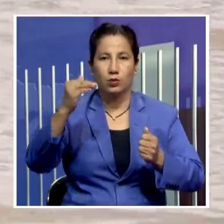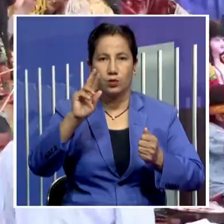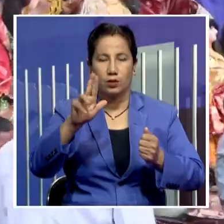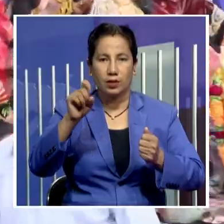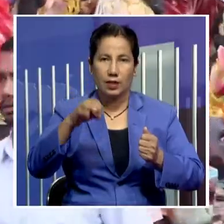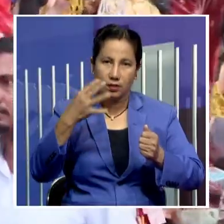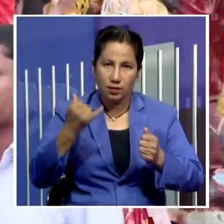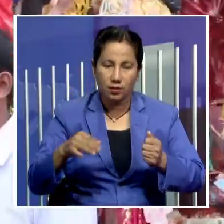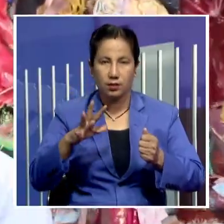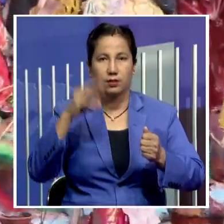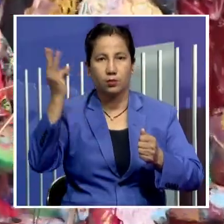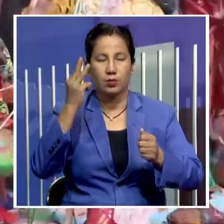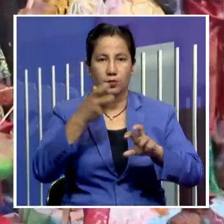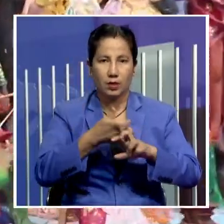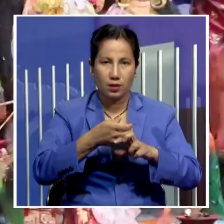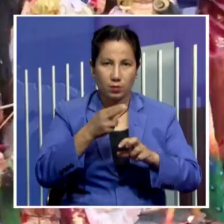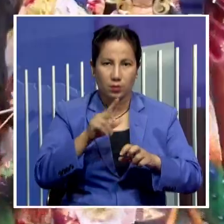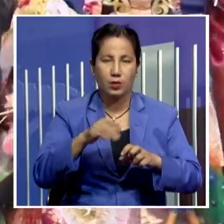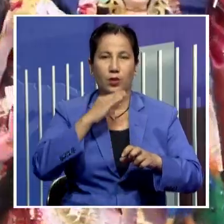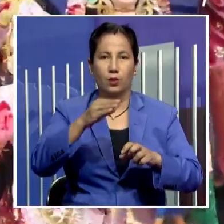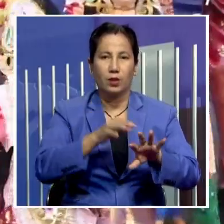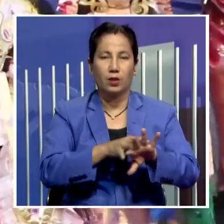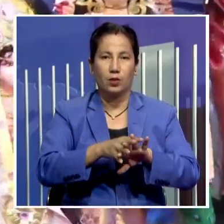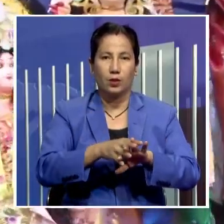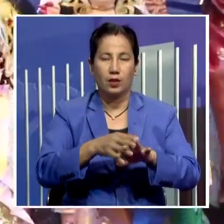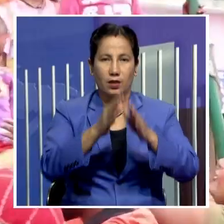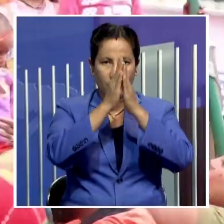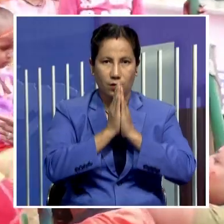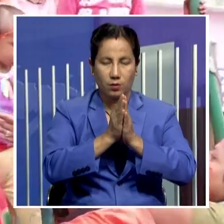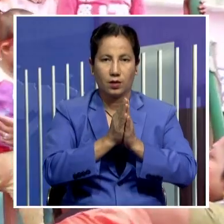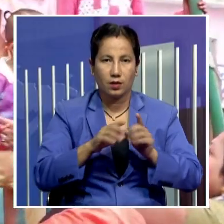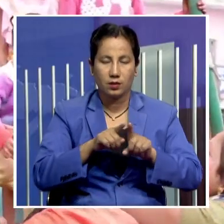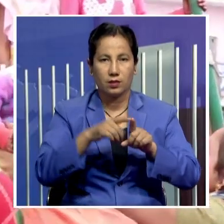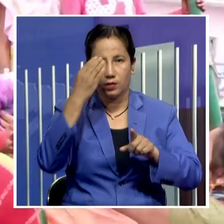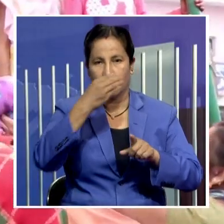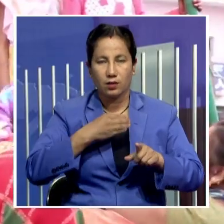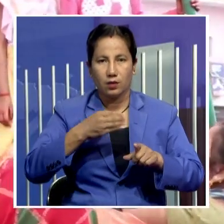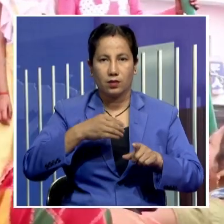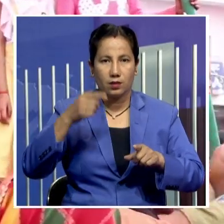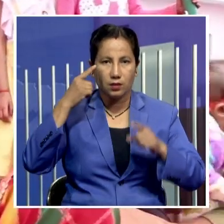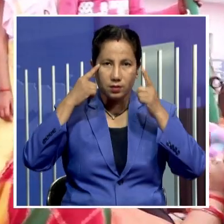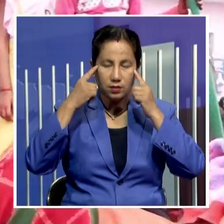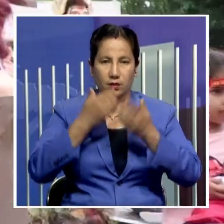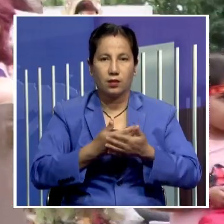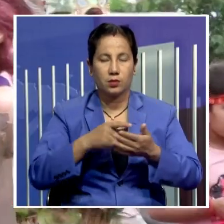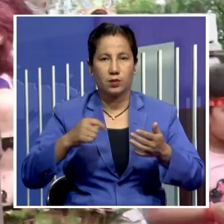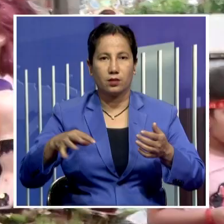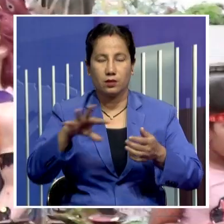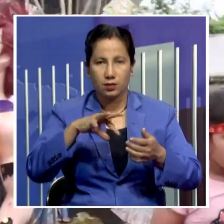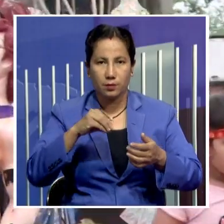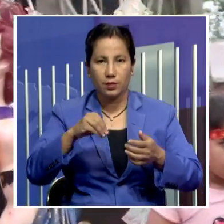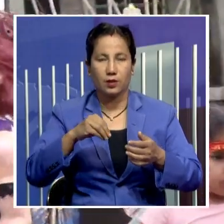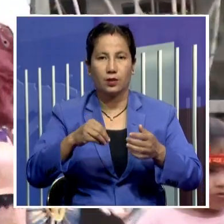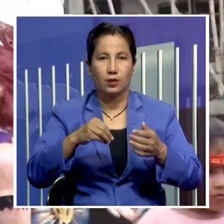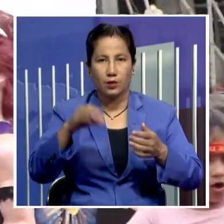गरिएको छ। मौसम प्रतिकूल भए पनि युवाहरूले दुर्गा भवानीका साथै गणेश, लक्ष्मी, सरस्वती, शिवजी लगायत कैयौँ